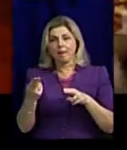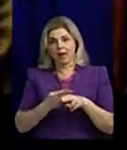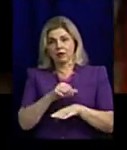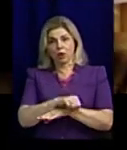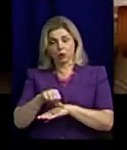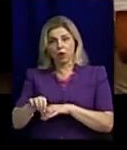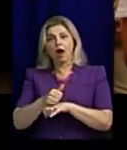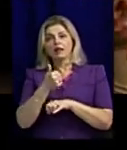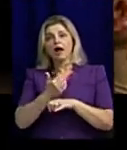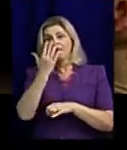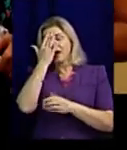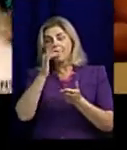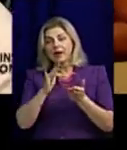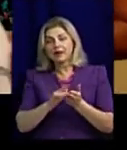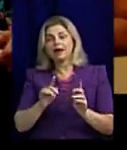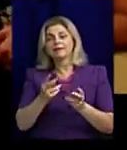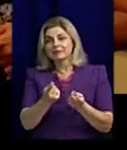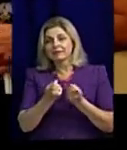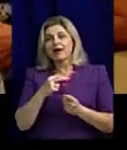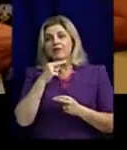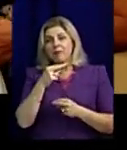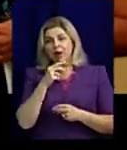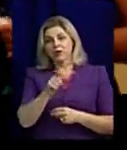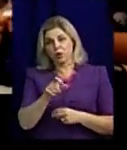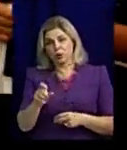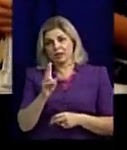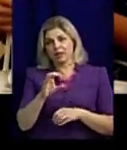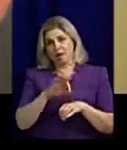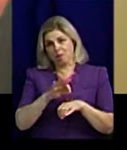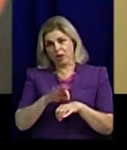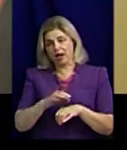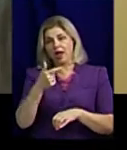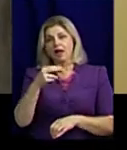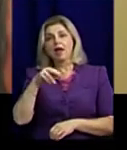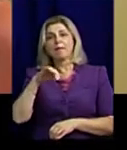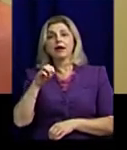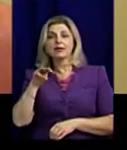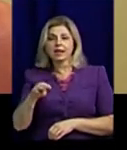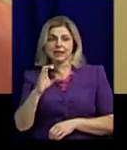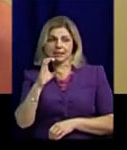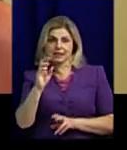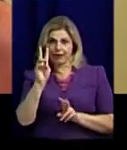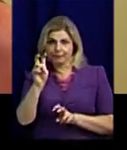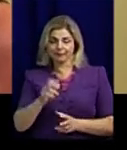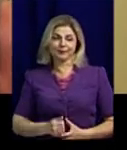мета – привернути увагу громадськості до проблем людей з діагнозом гепатит С.